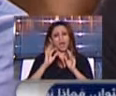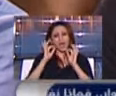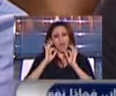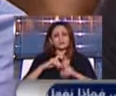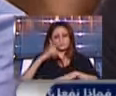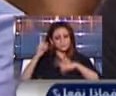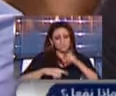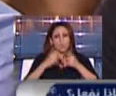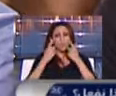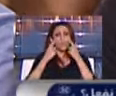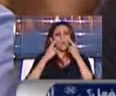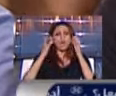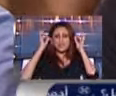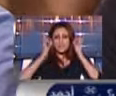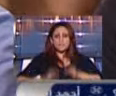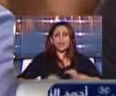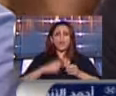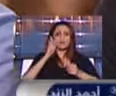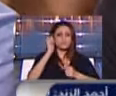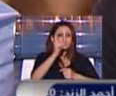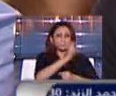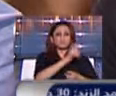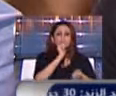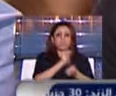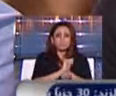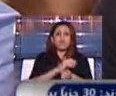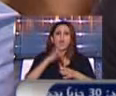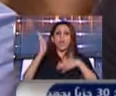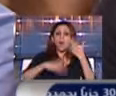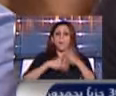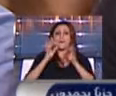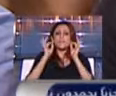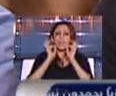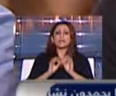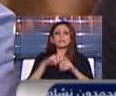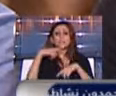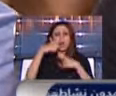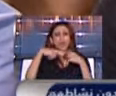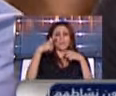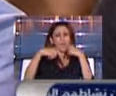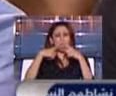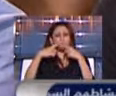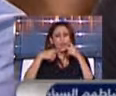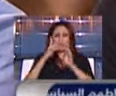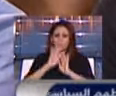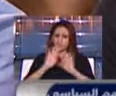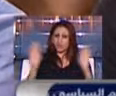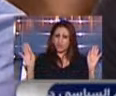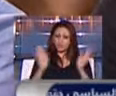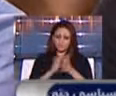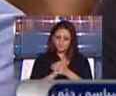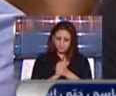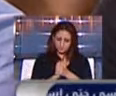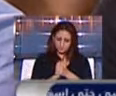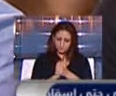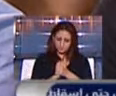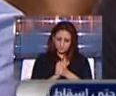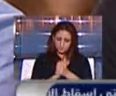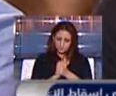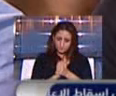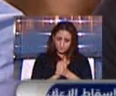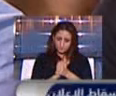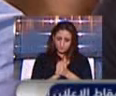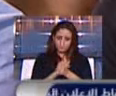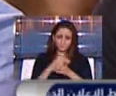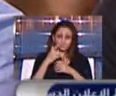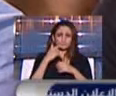مع شهداء مصابين الثوره خاصه والمعتقلين. اما الرئيس مرسي عملنا حلو ومشي الدنيا تمام فكان الله